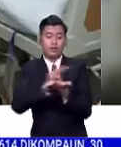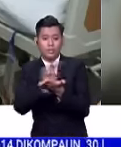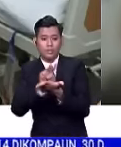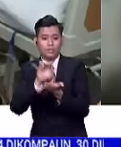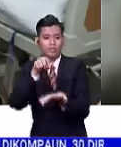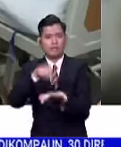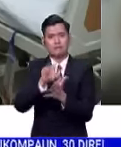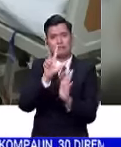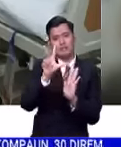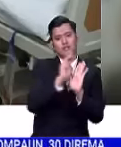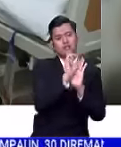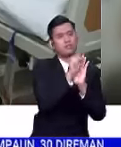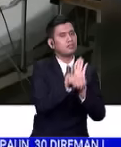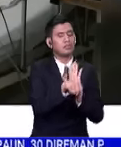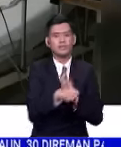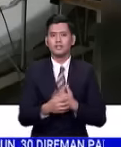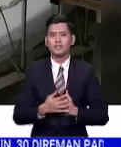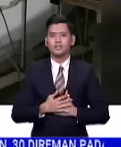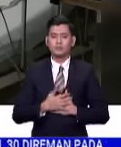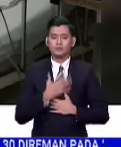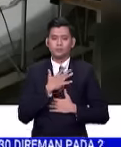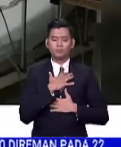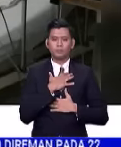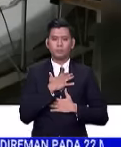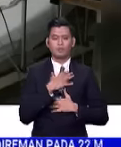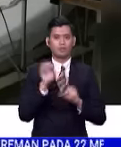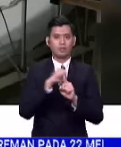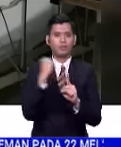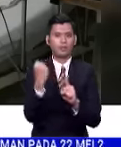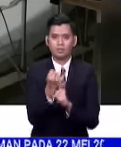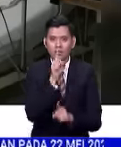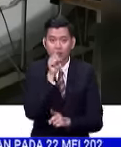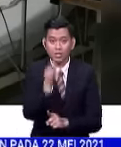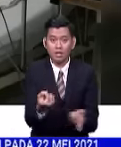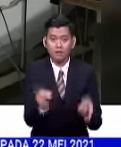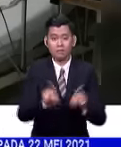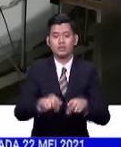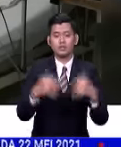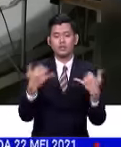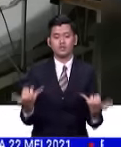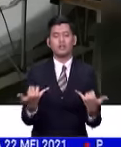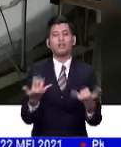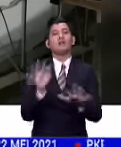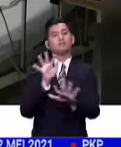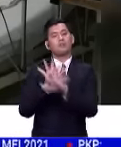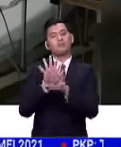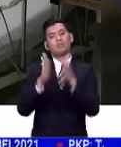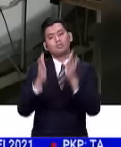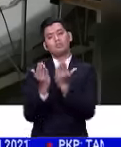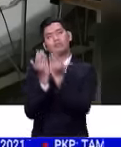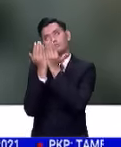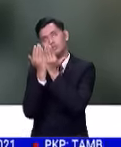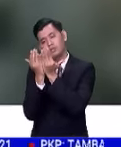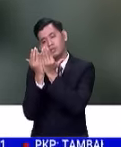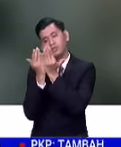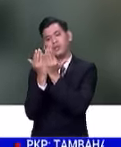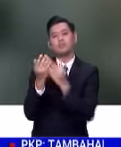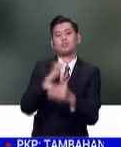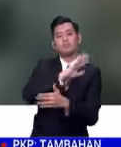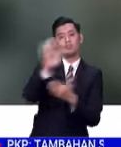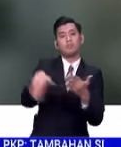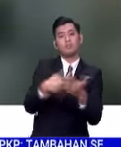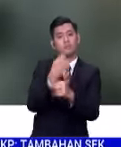saat, ia cukup menggambarkan keadaan sebenar yang sedang berlaku ketika ini. Rata-rata warganet mendoakan agar semua petugas